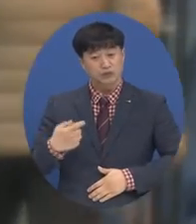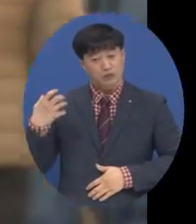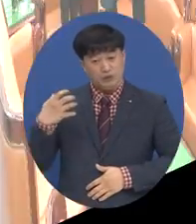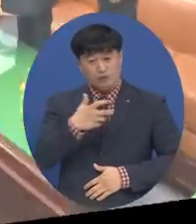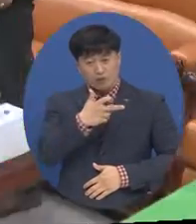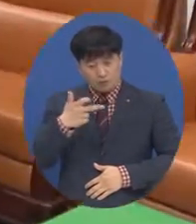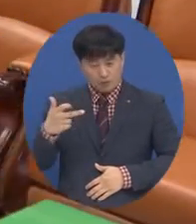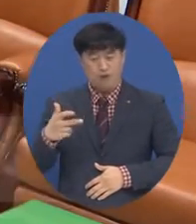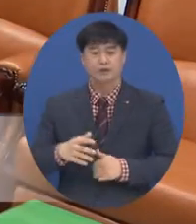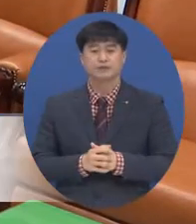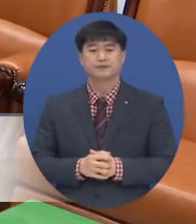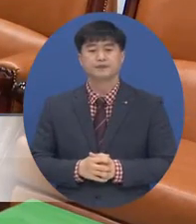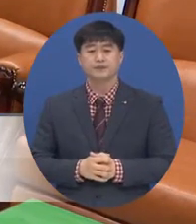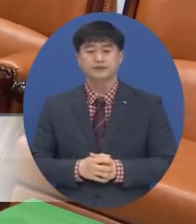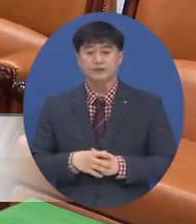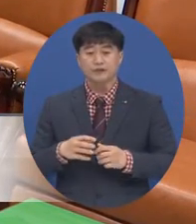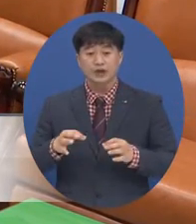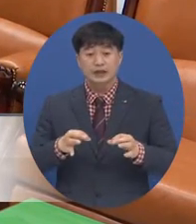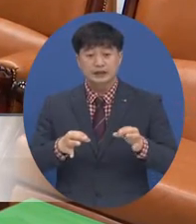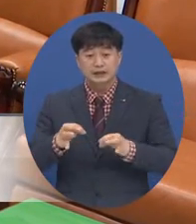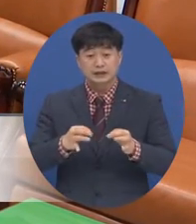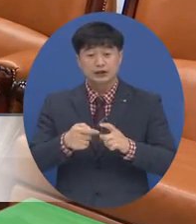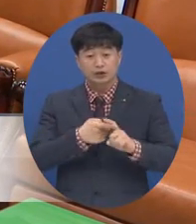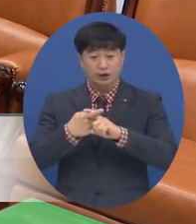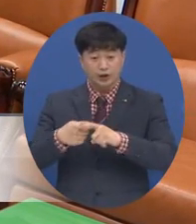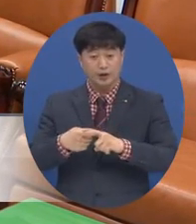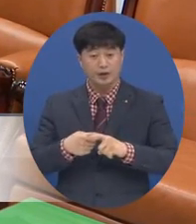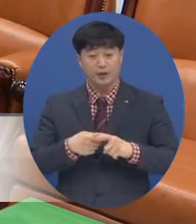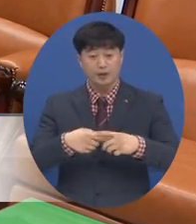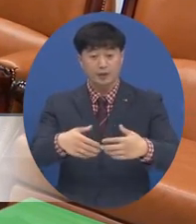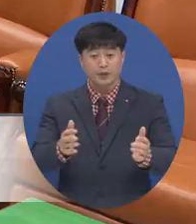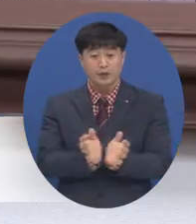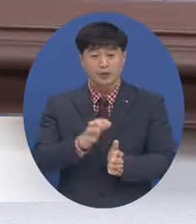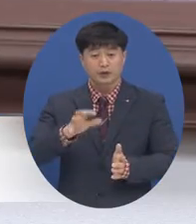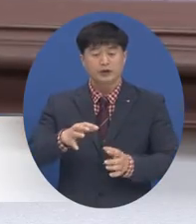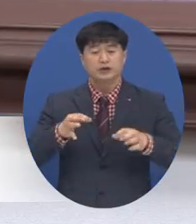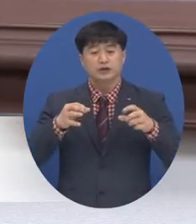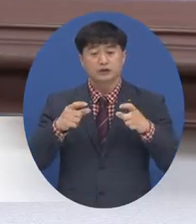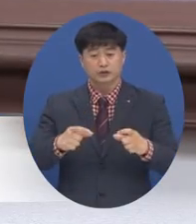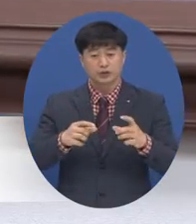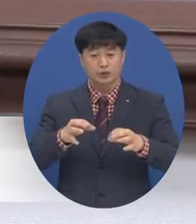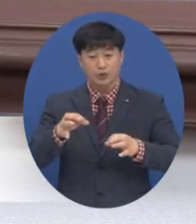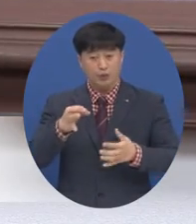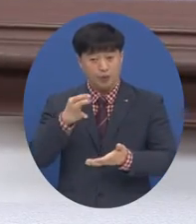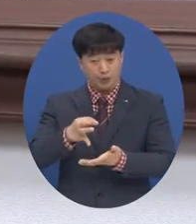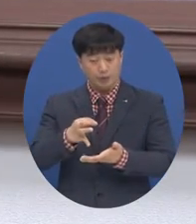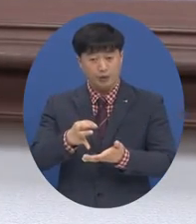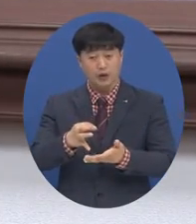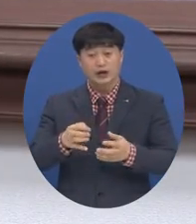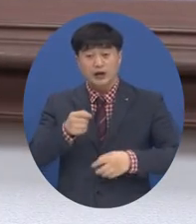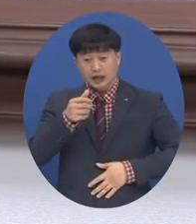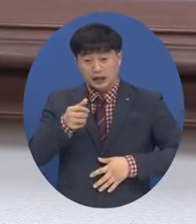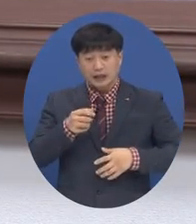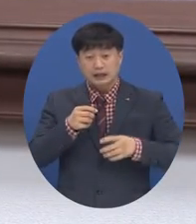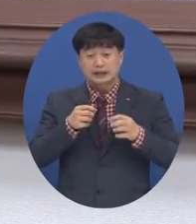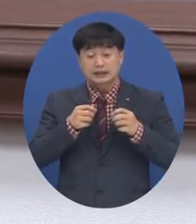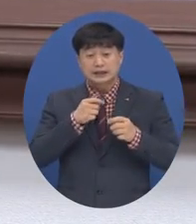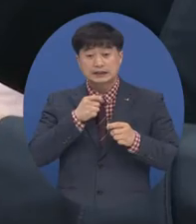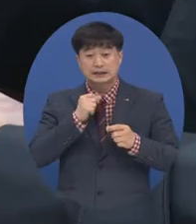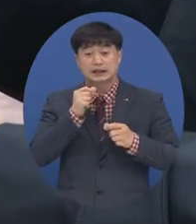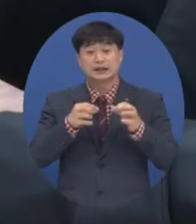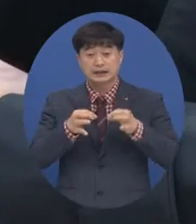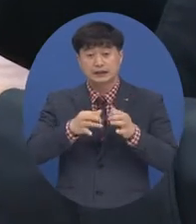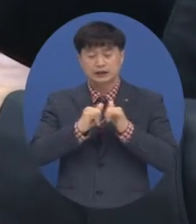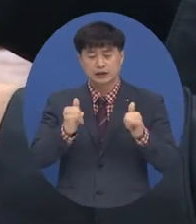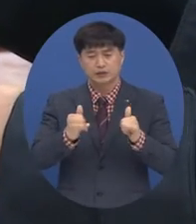있는 상황. 경기도 상인연합회는 지역 화폐가 영세 자영업자의 매출에 절대적인 영향을 준다며 국회를 찾아